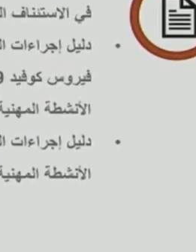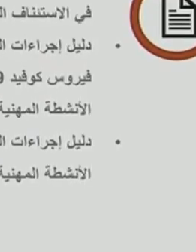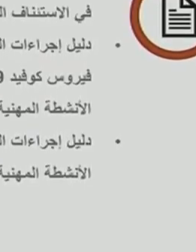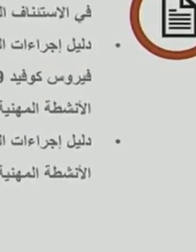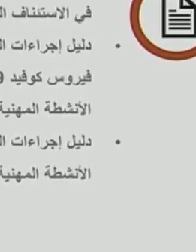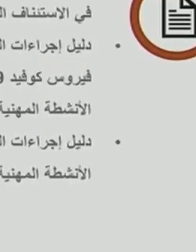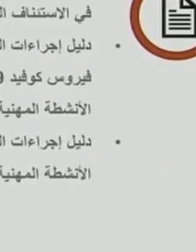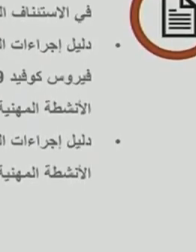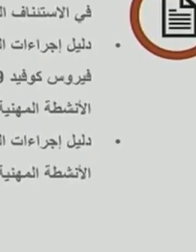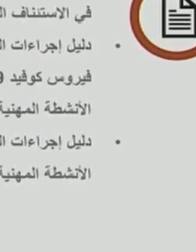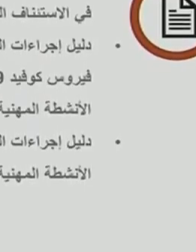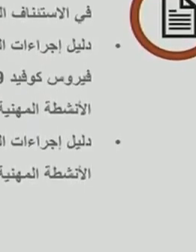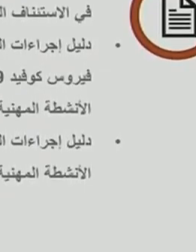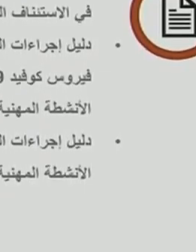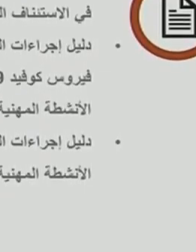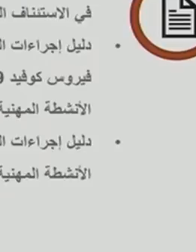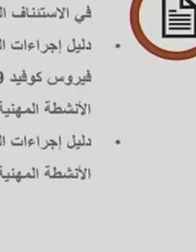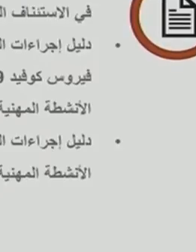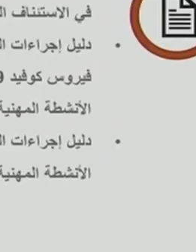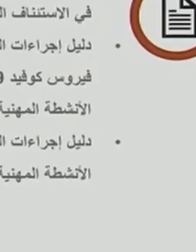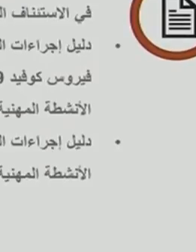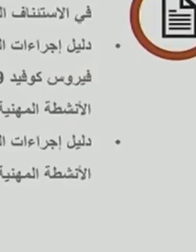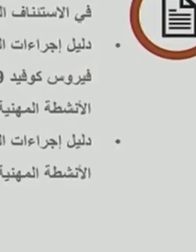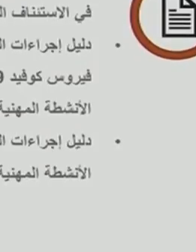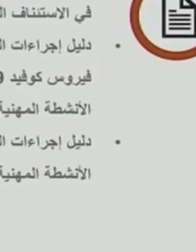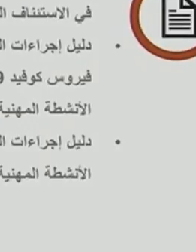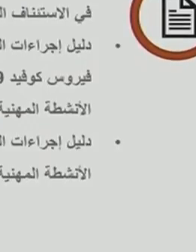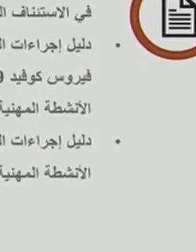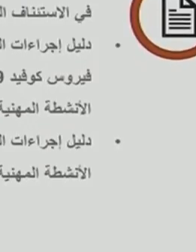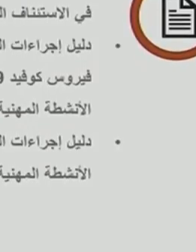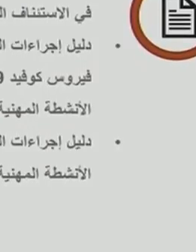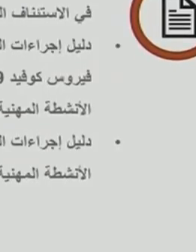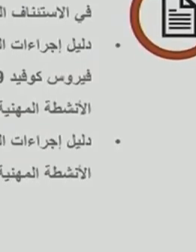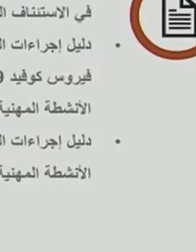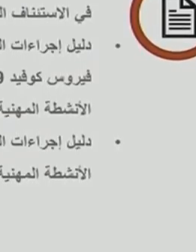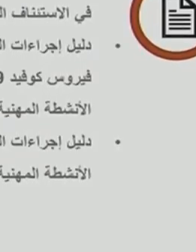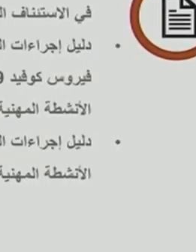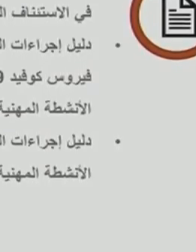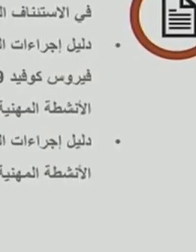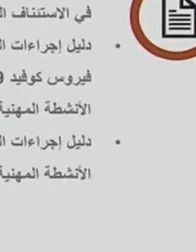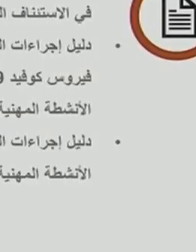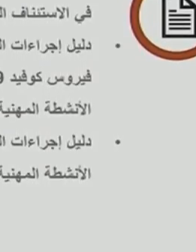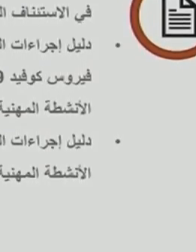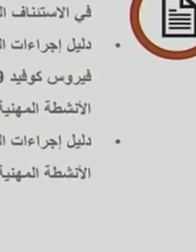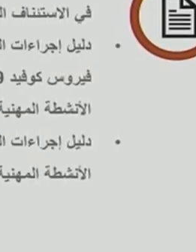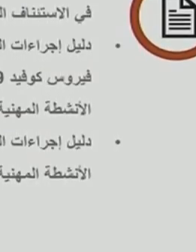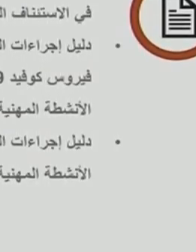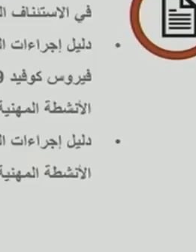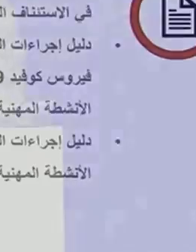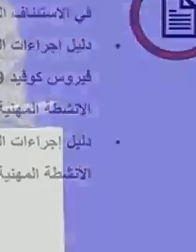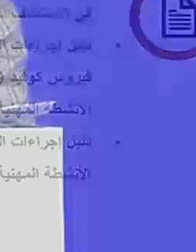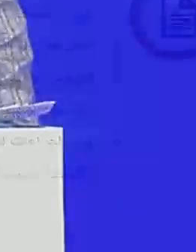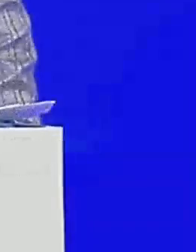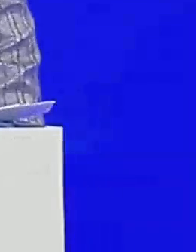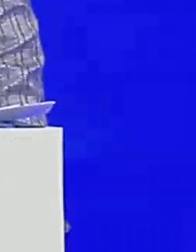على الأقل بين العمال، ارتداء الكمامة، تجفيف اليدين اتسيتيرا. هذه الكل موجود